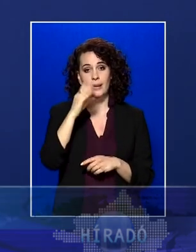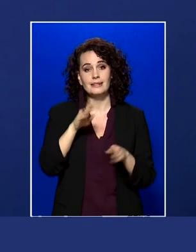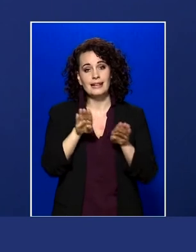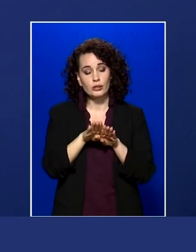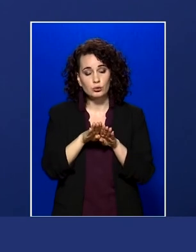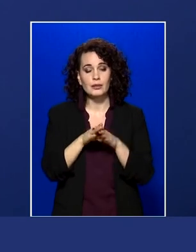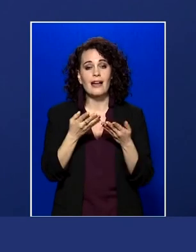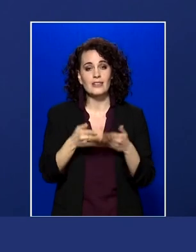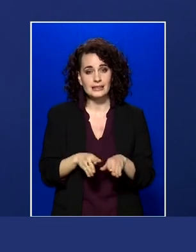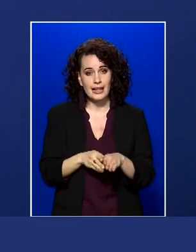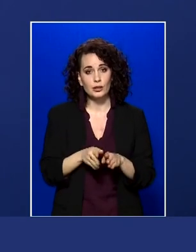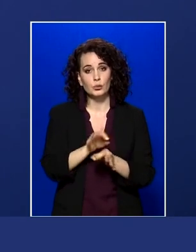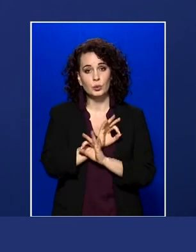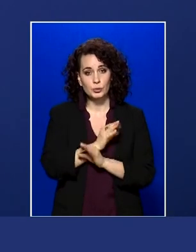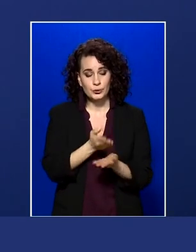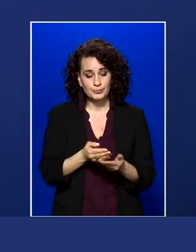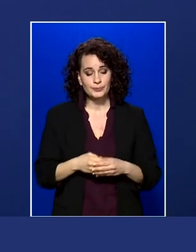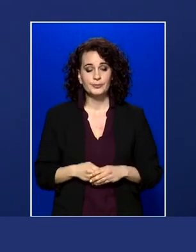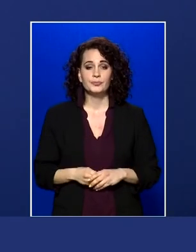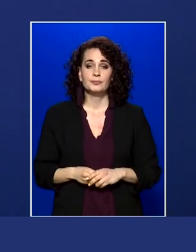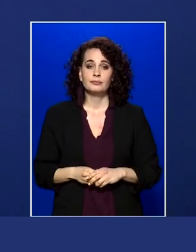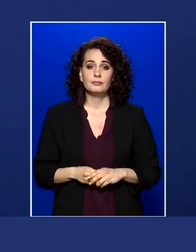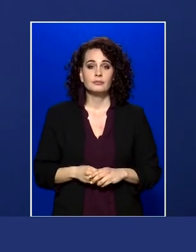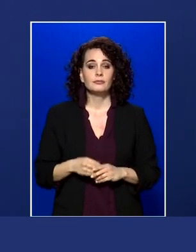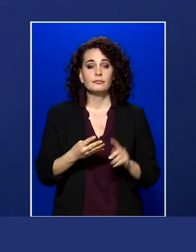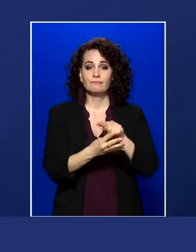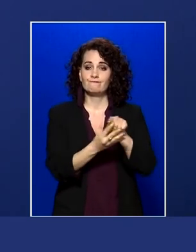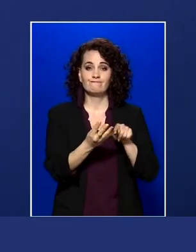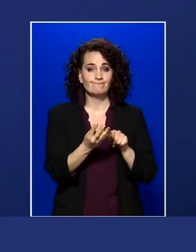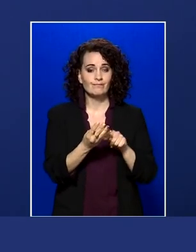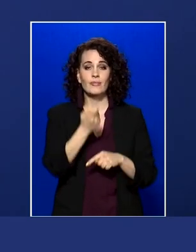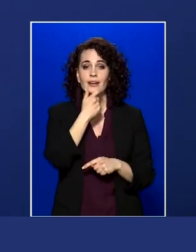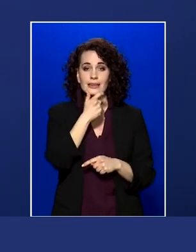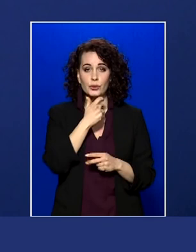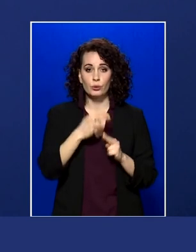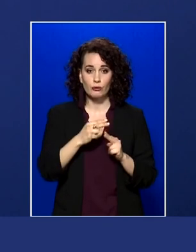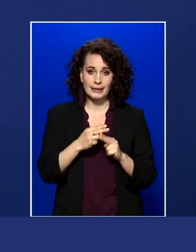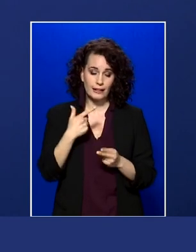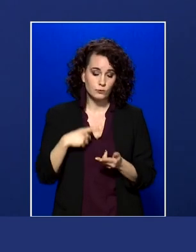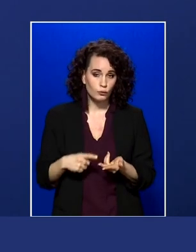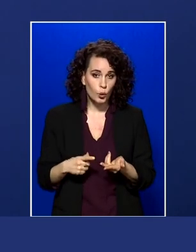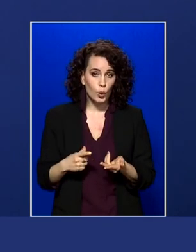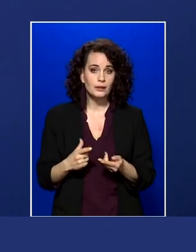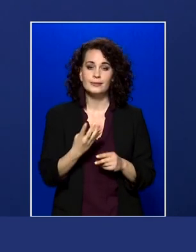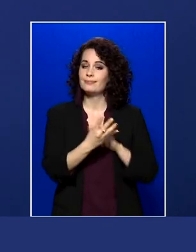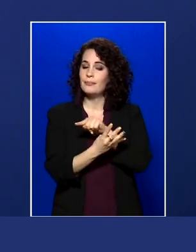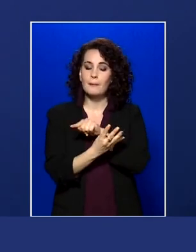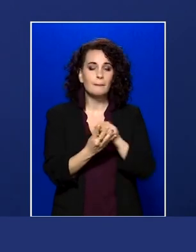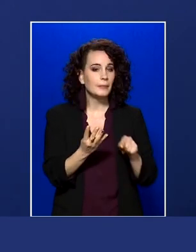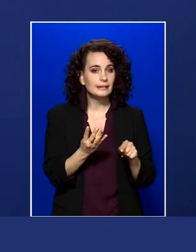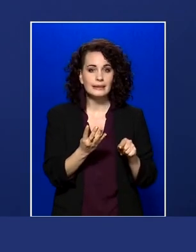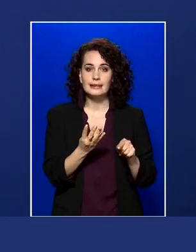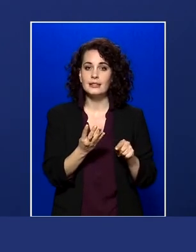embertársunkat veszítettük el. Ők idős betegek voltak,